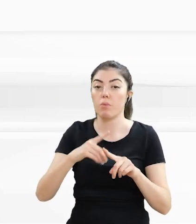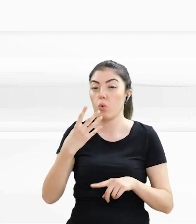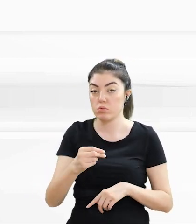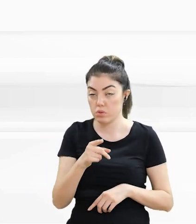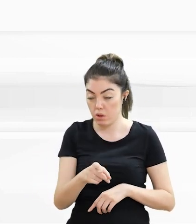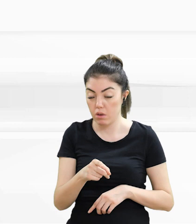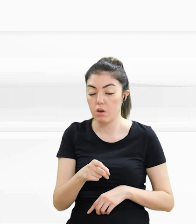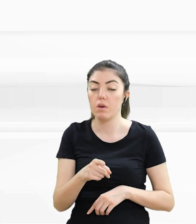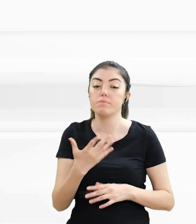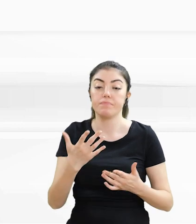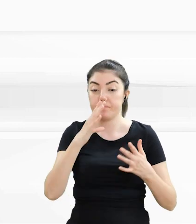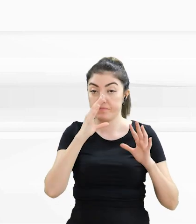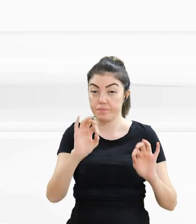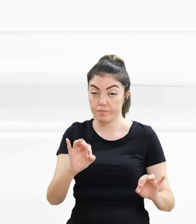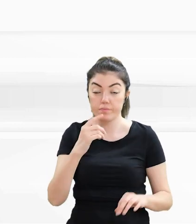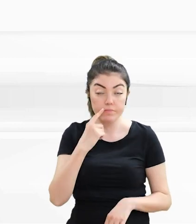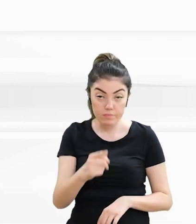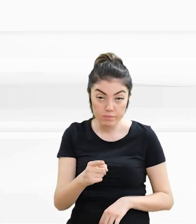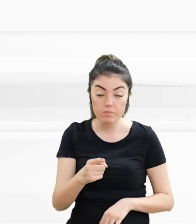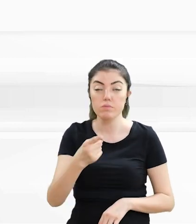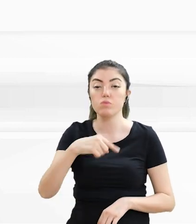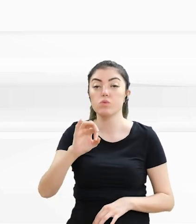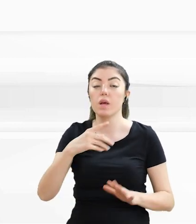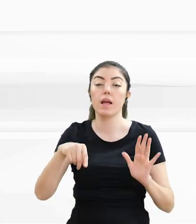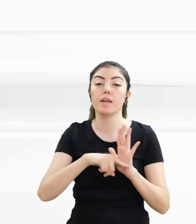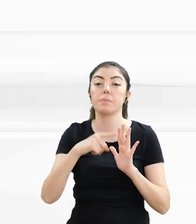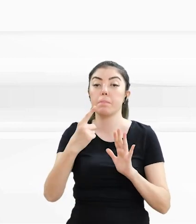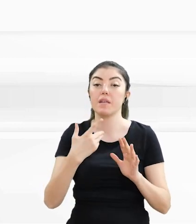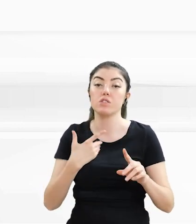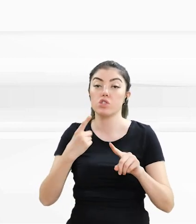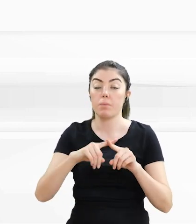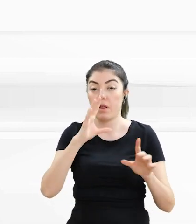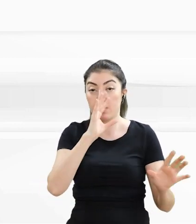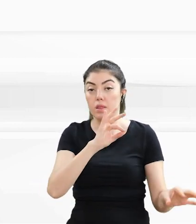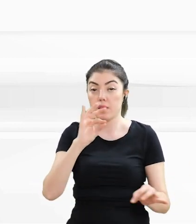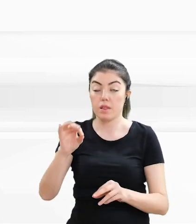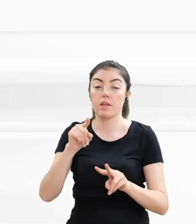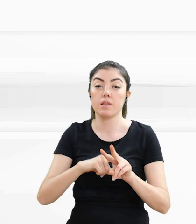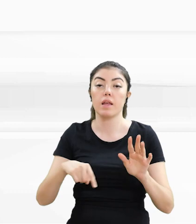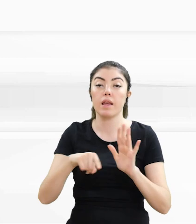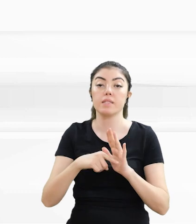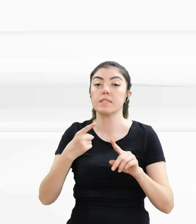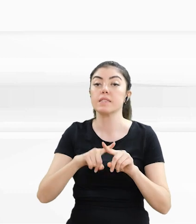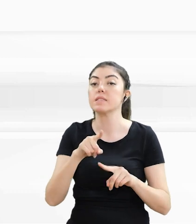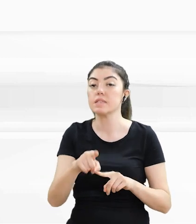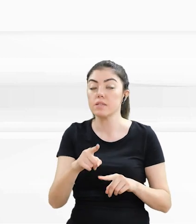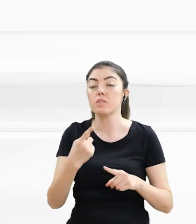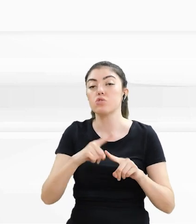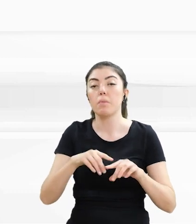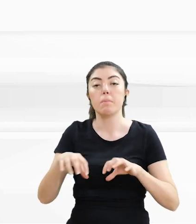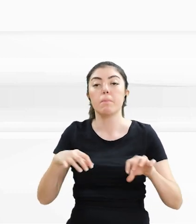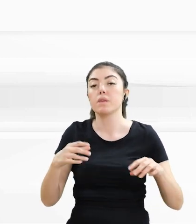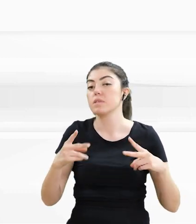çarparsam aynı zamanda bunun -1 ve çarpılmış Hali olan ye eksikse